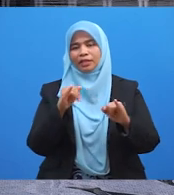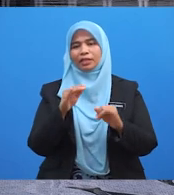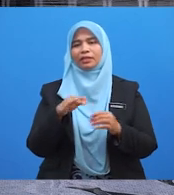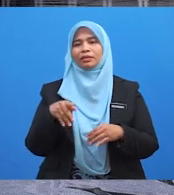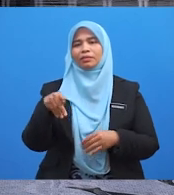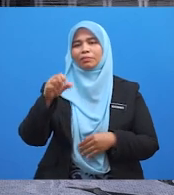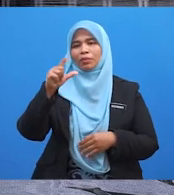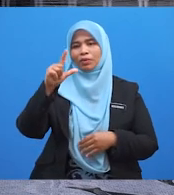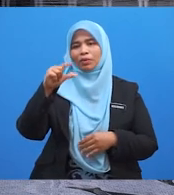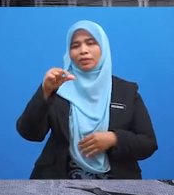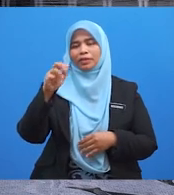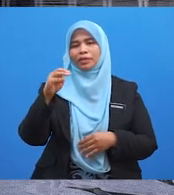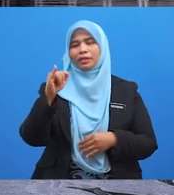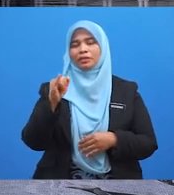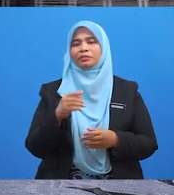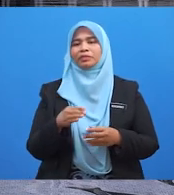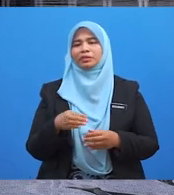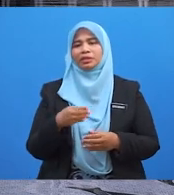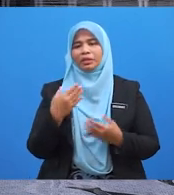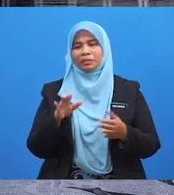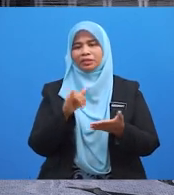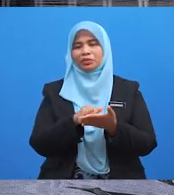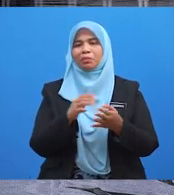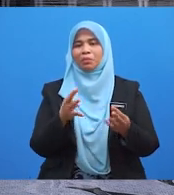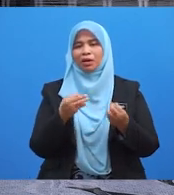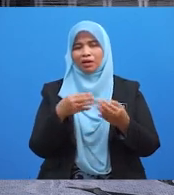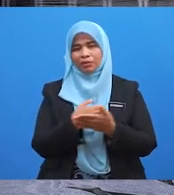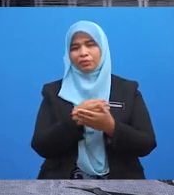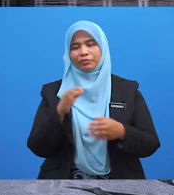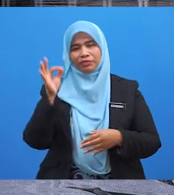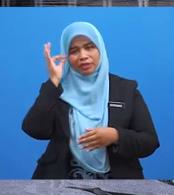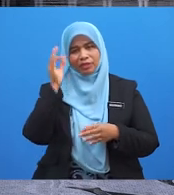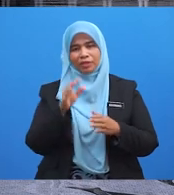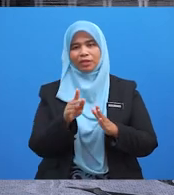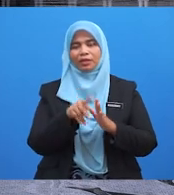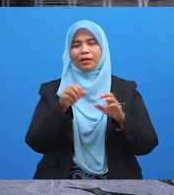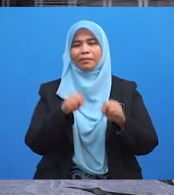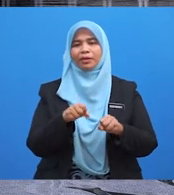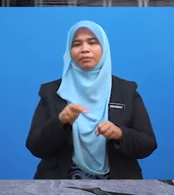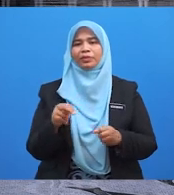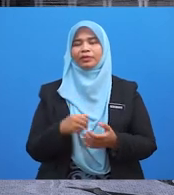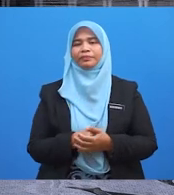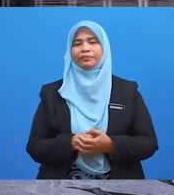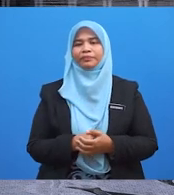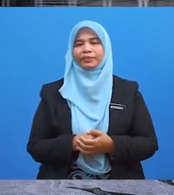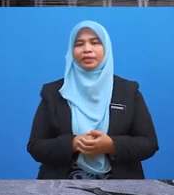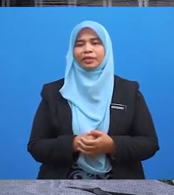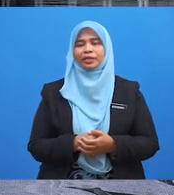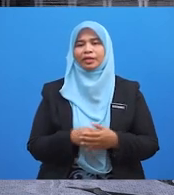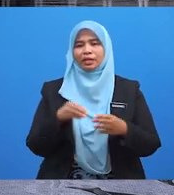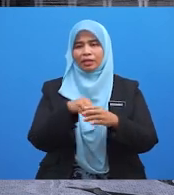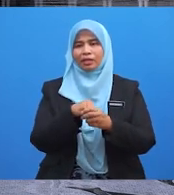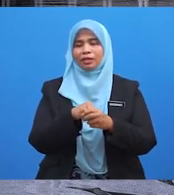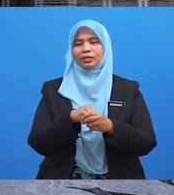dahulu, barulah fikir tentang kemampuan, buruk natijahnya. Dalam konteks hukum